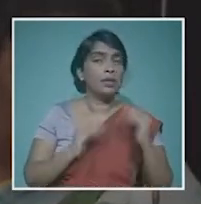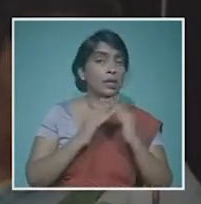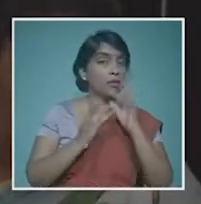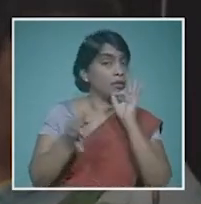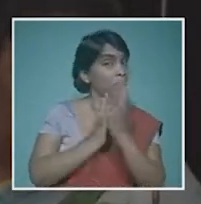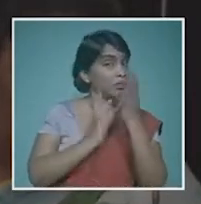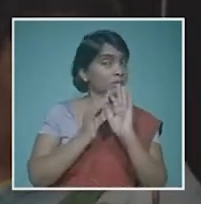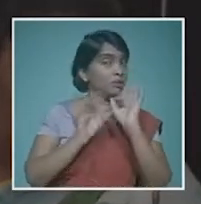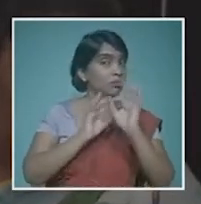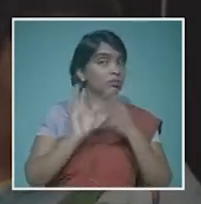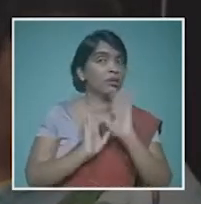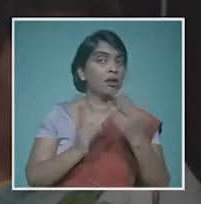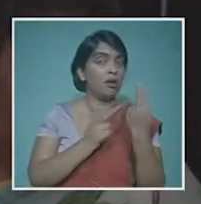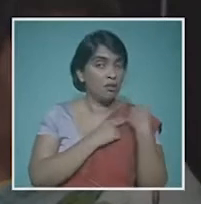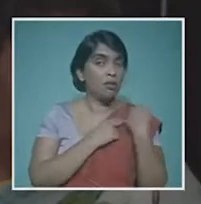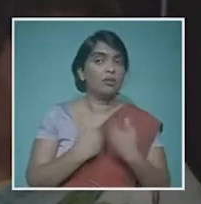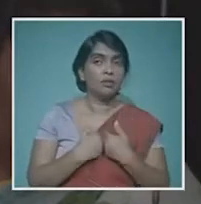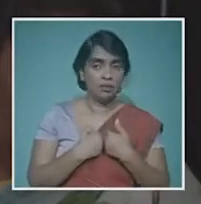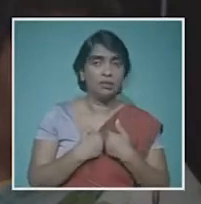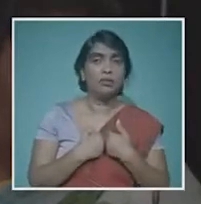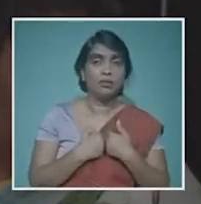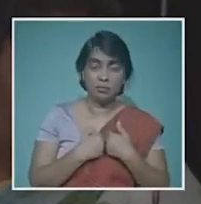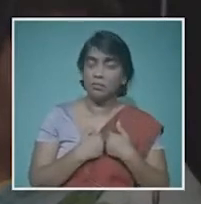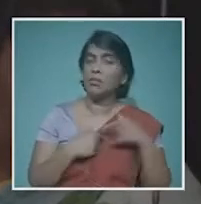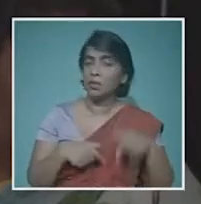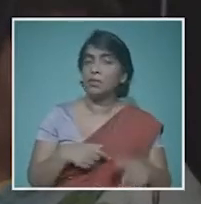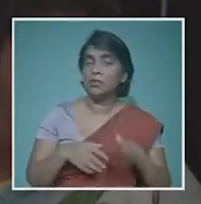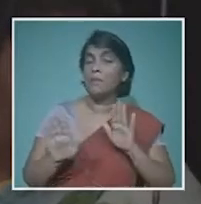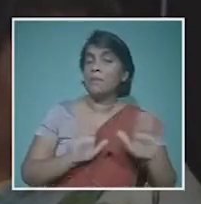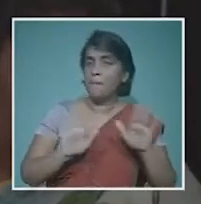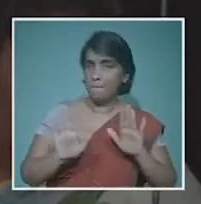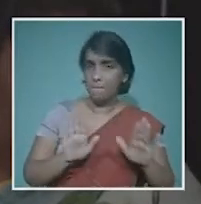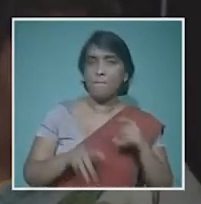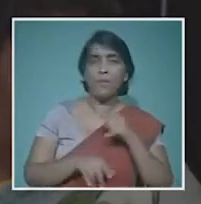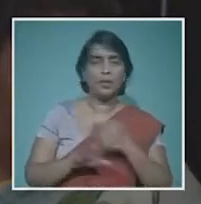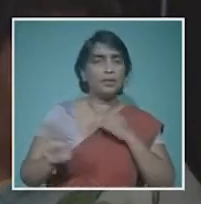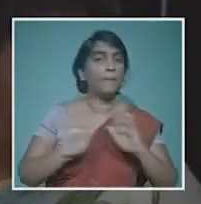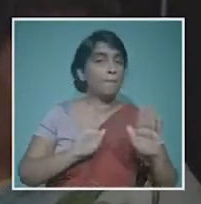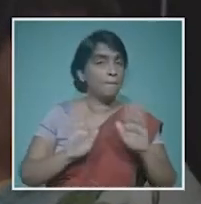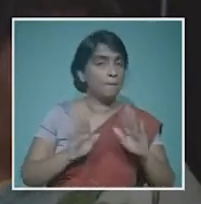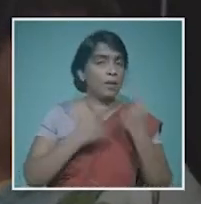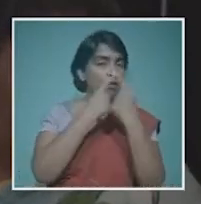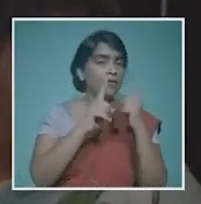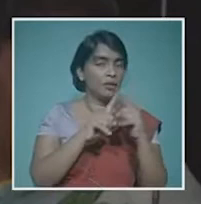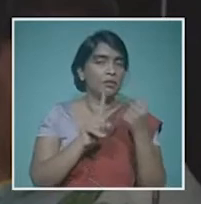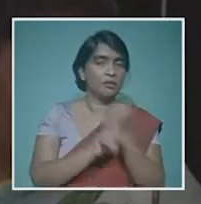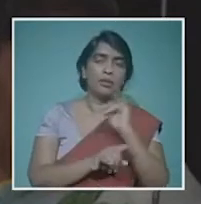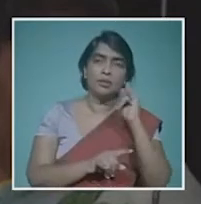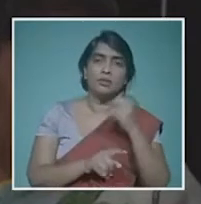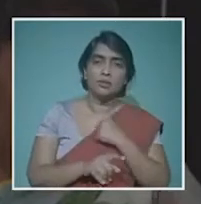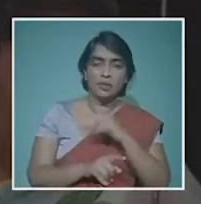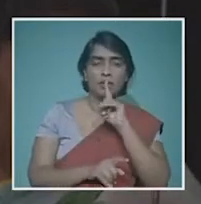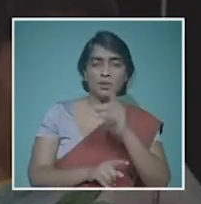එපා. ඒ නිසා අපේ යුතුකම තමයි මේක පාලනය කරන එක. මේක පාලනය කරන්න විවිධ බලවේග තියෙනවා. සමහර ඒවා මට